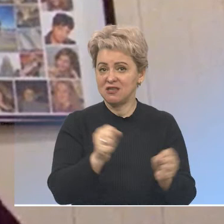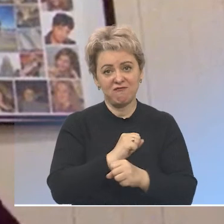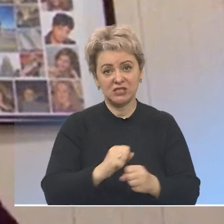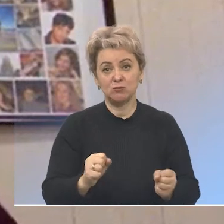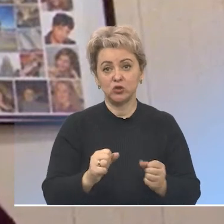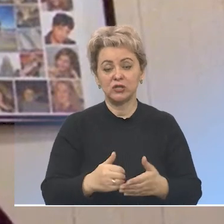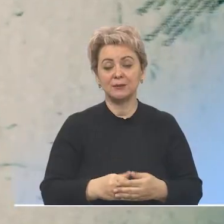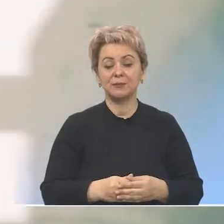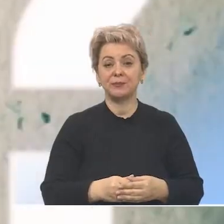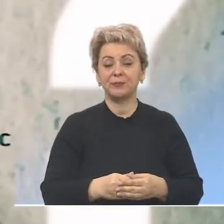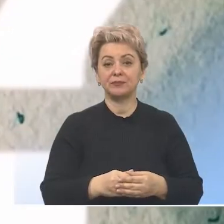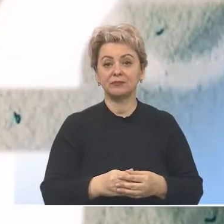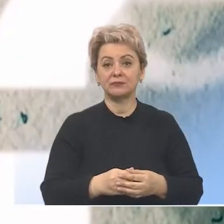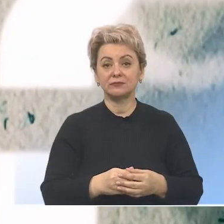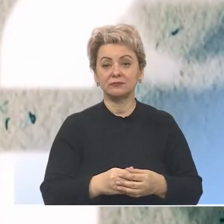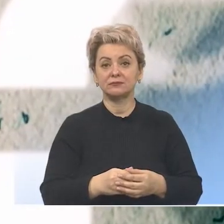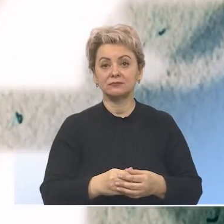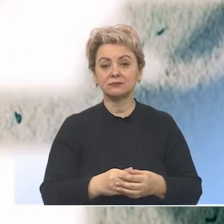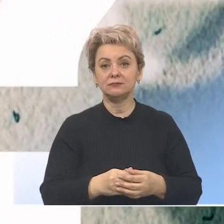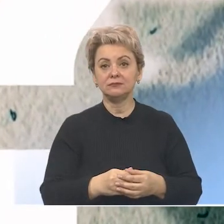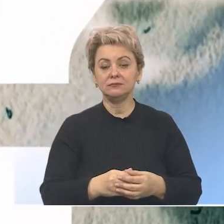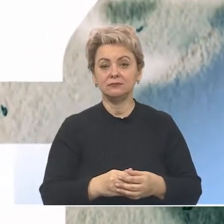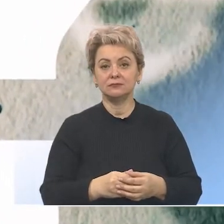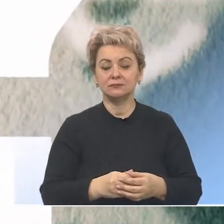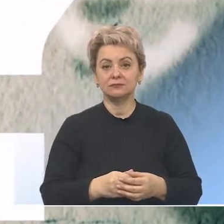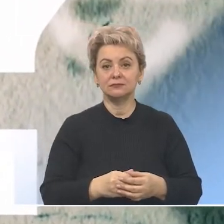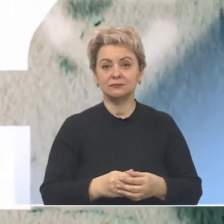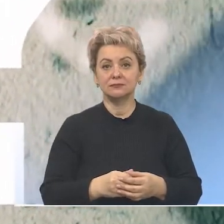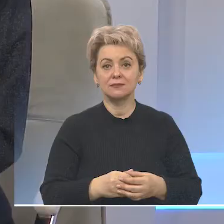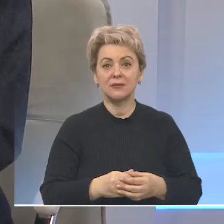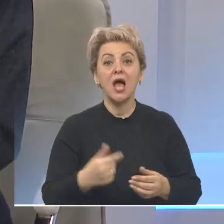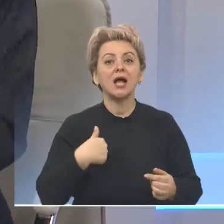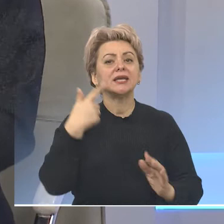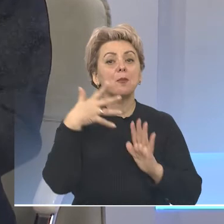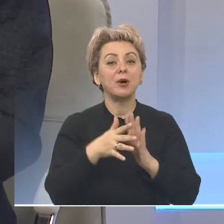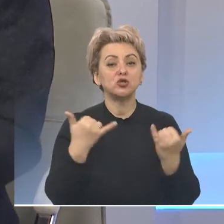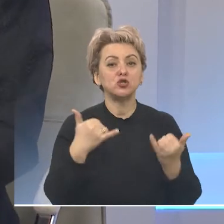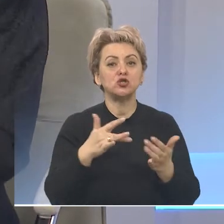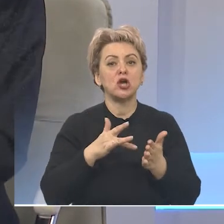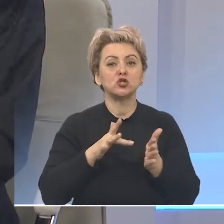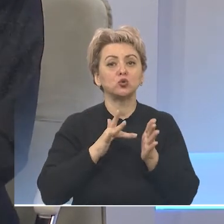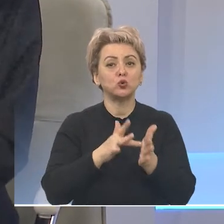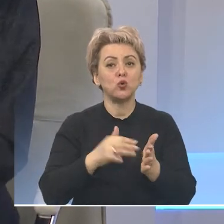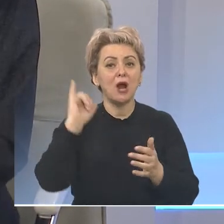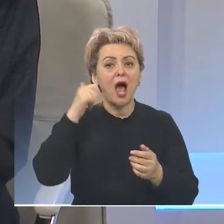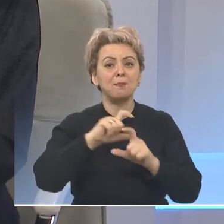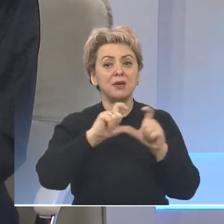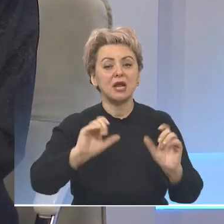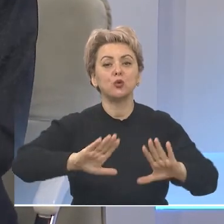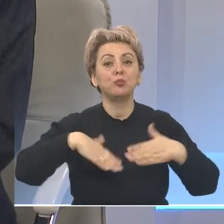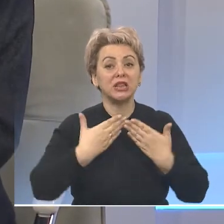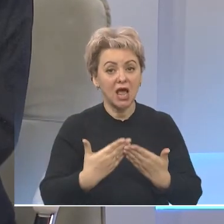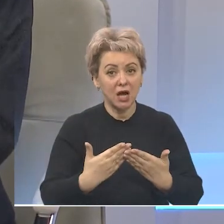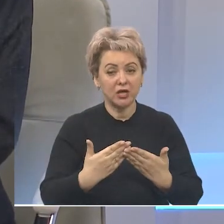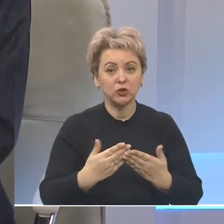физически невозможно. Как я понимаю, сейчас туроператоры